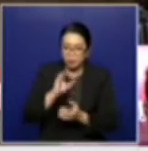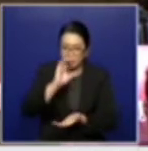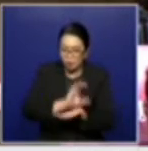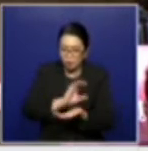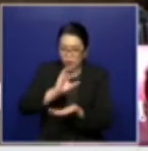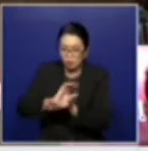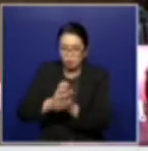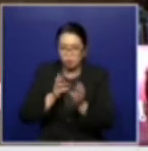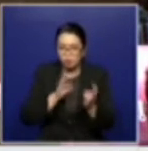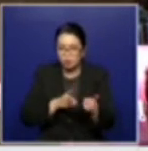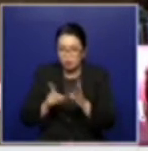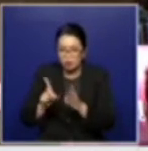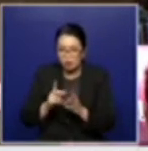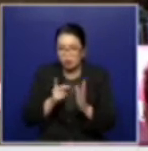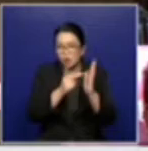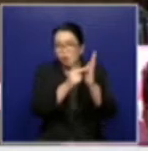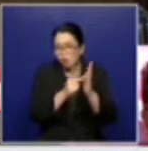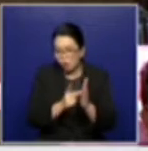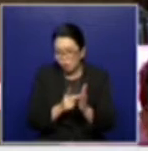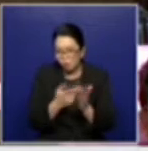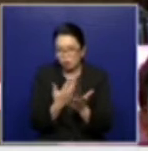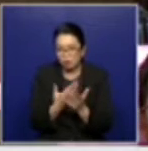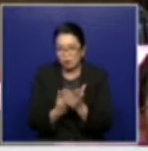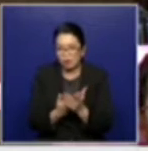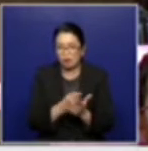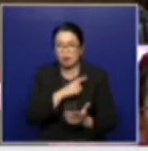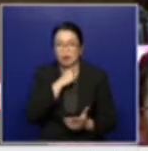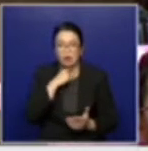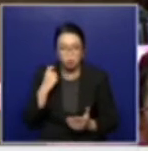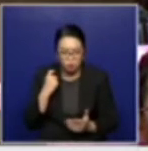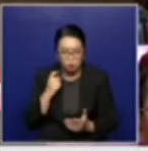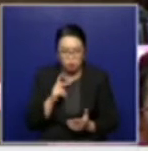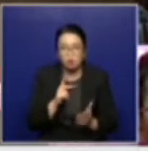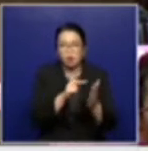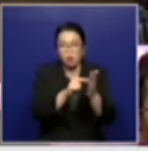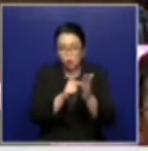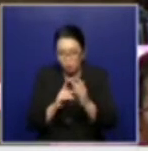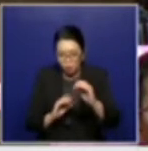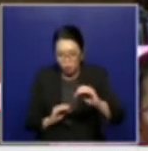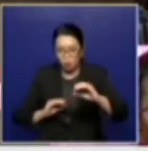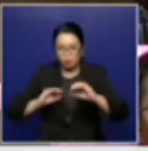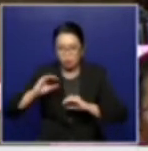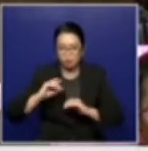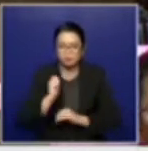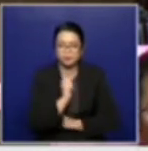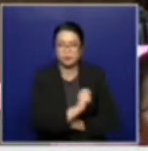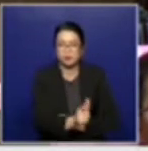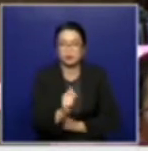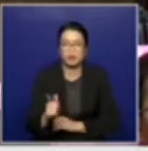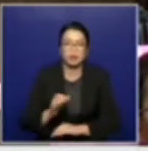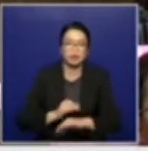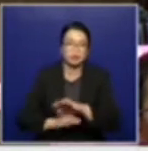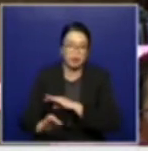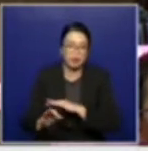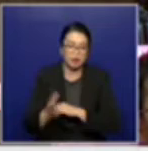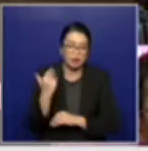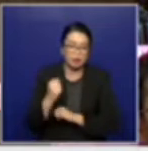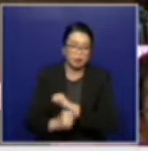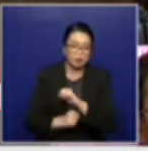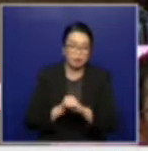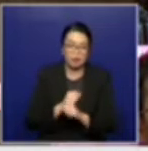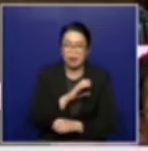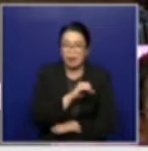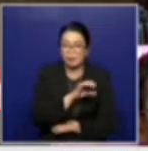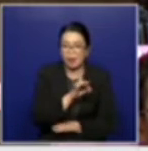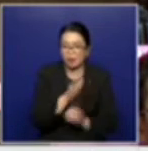ธีการกู้เงินเพื่อมาชดเชยการขาดดุลงบประมาณนับตั้งแต่ปี2558มาแล้วจนถึ